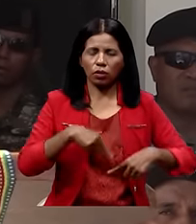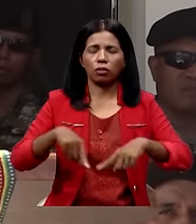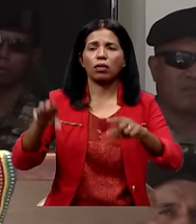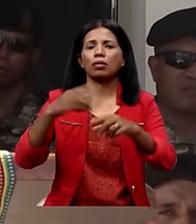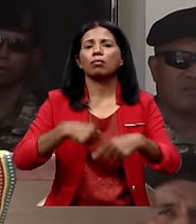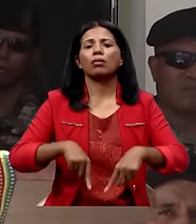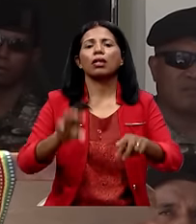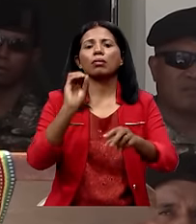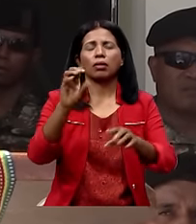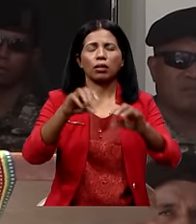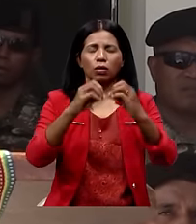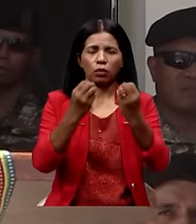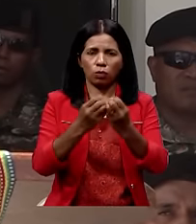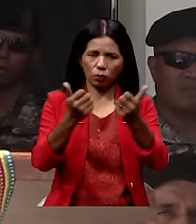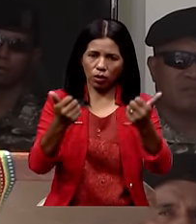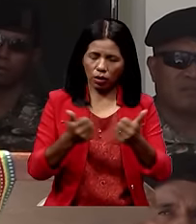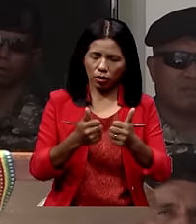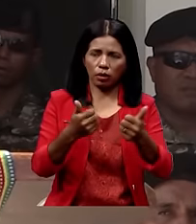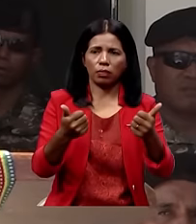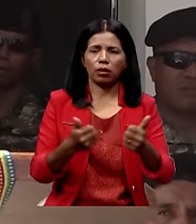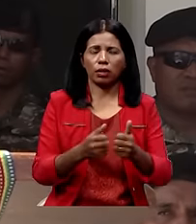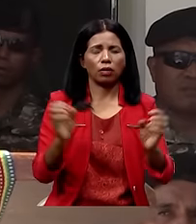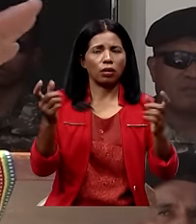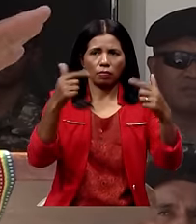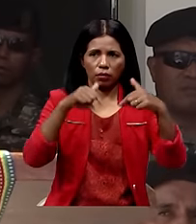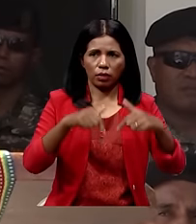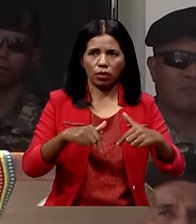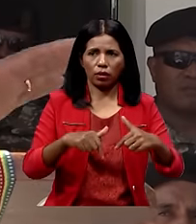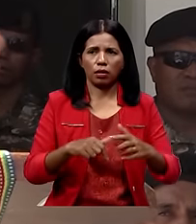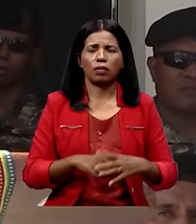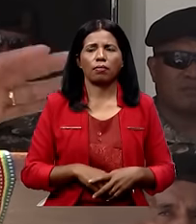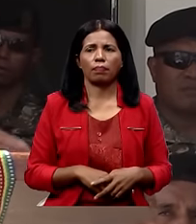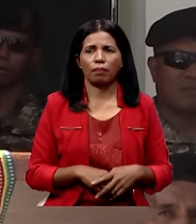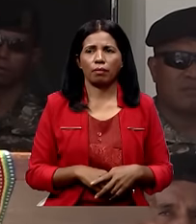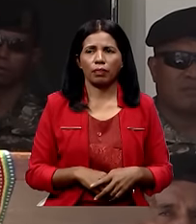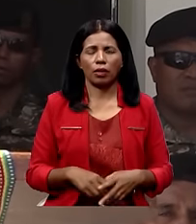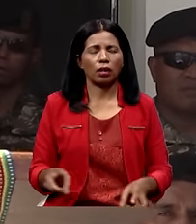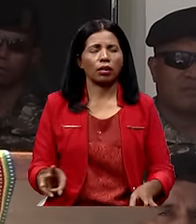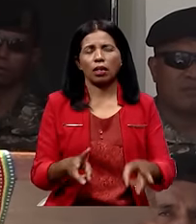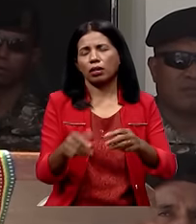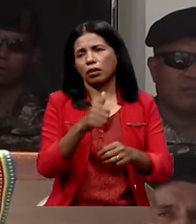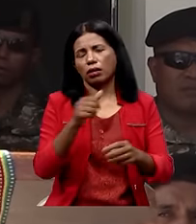arte marcial dalam ma kira ne o kuanu la mai onia dalam sir kelaiha